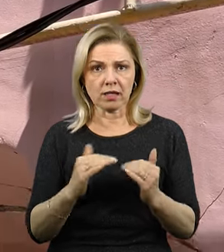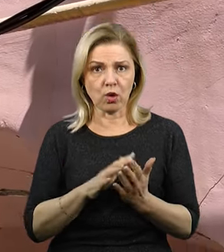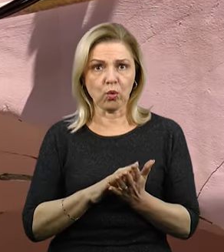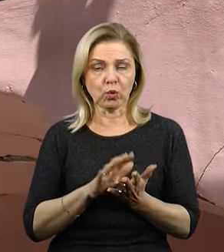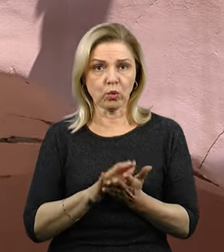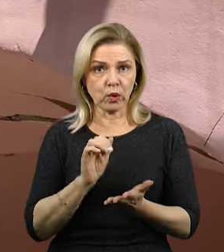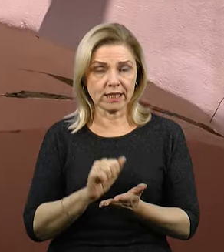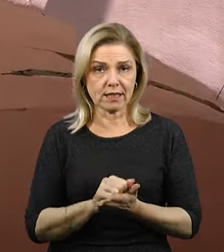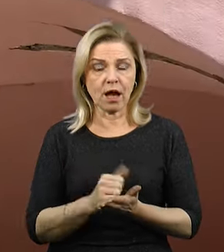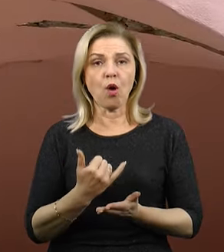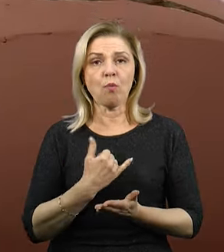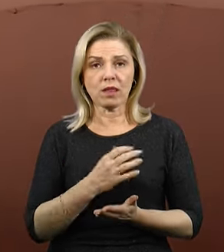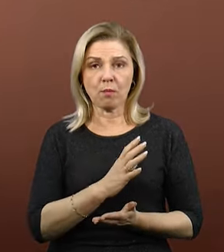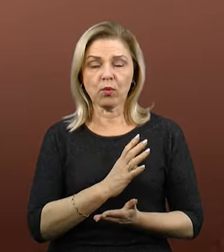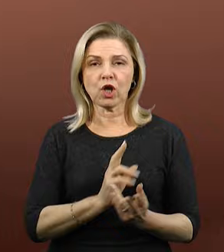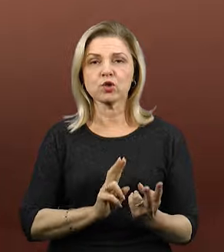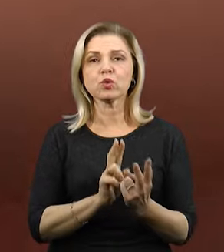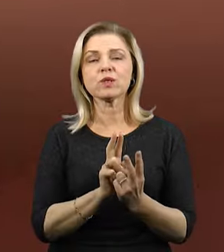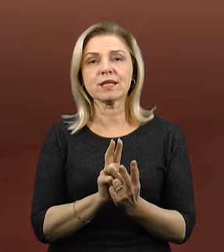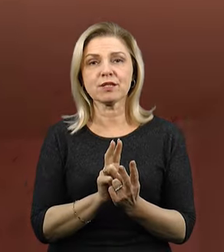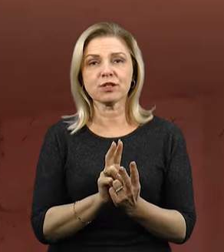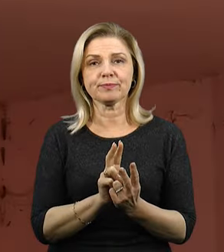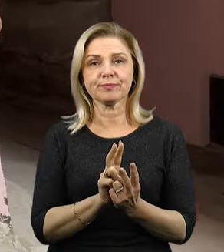він руйнується в мене вже була зустріч